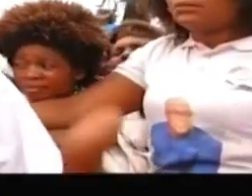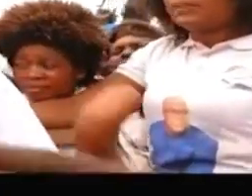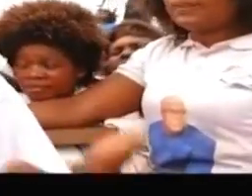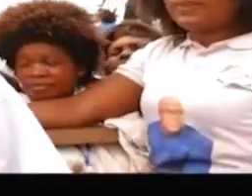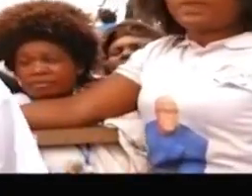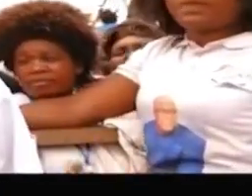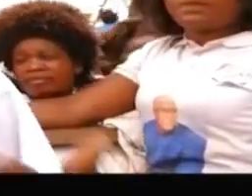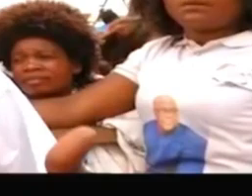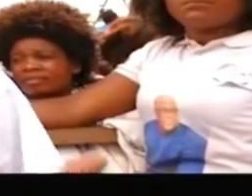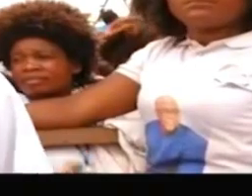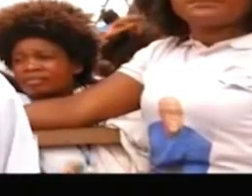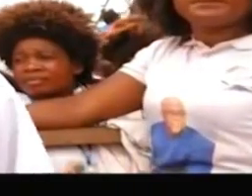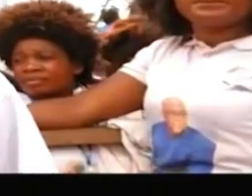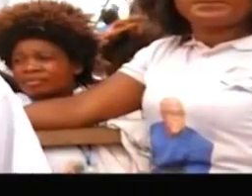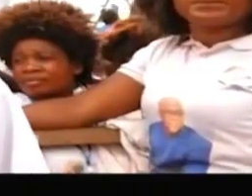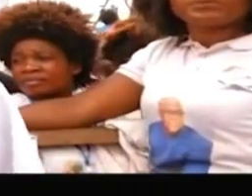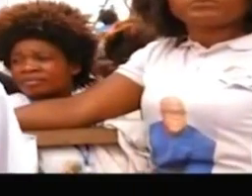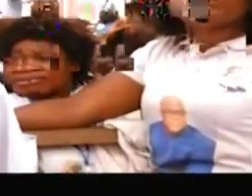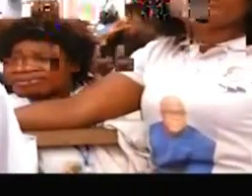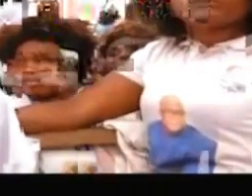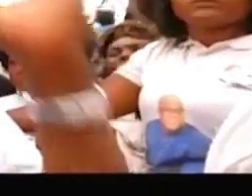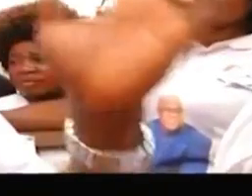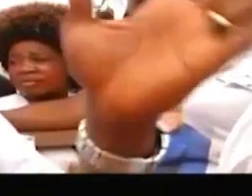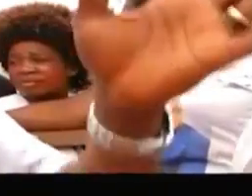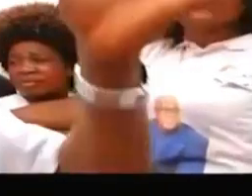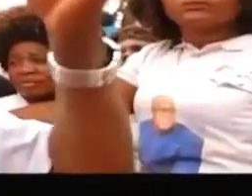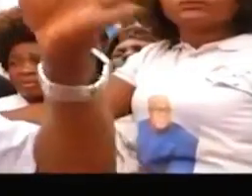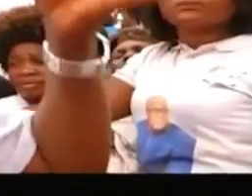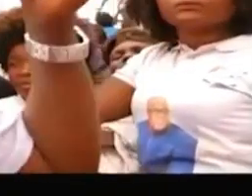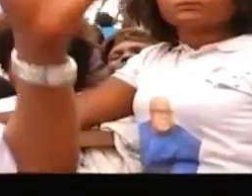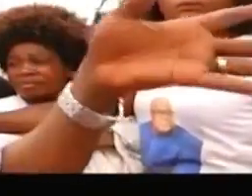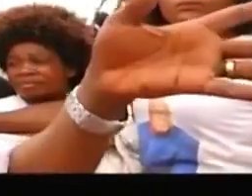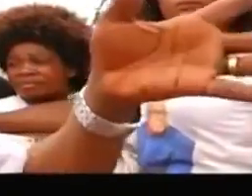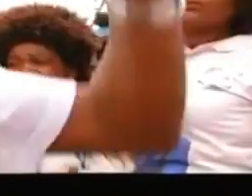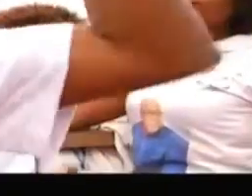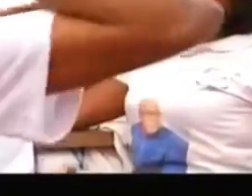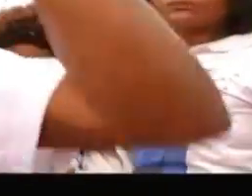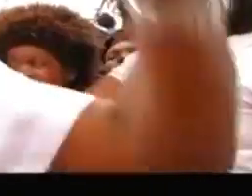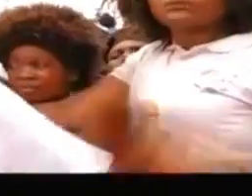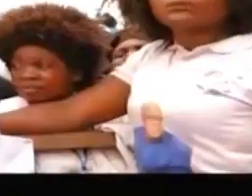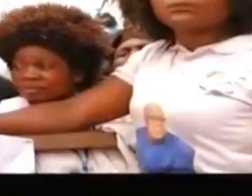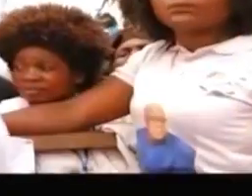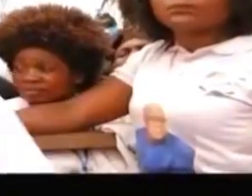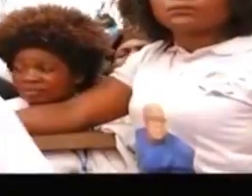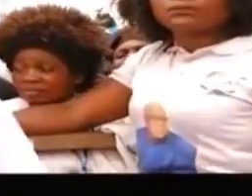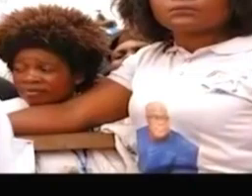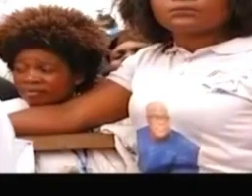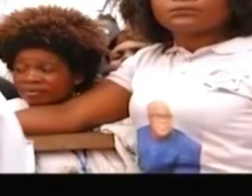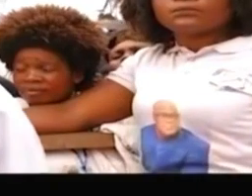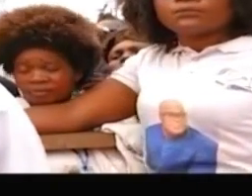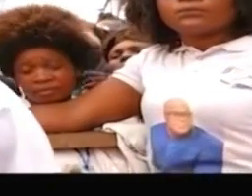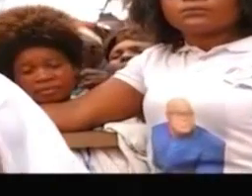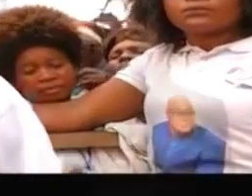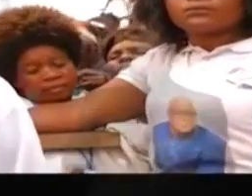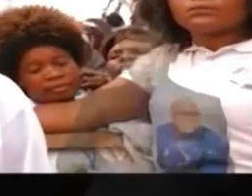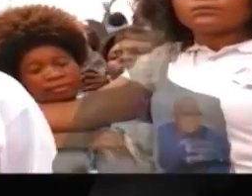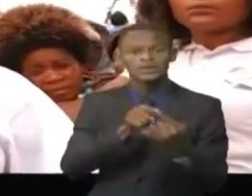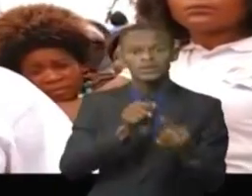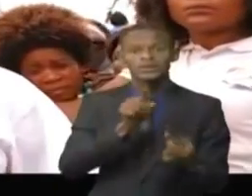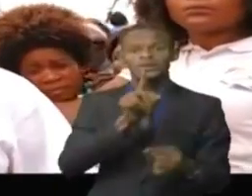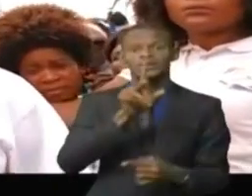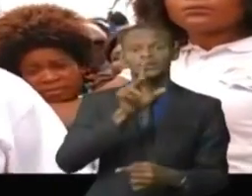avons dit là, basé la TMN, nous avons Kasumbalesa, c'est là. Nous avons dit là, nous avons dit là, nous avons dit là, nous avons dit là, nous avons dit là, nous avons dit là, nous